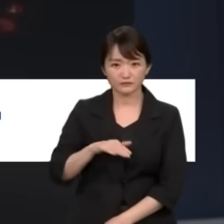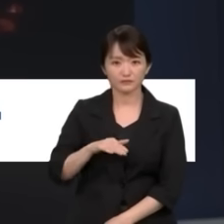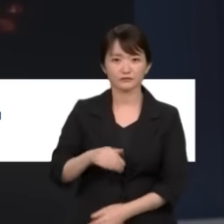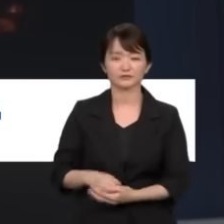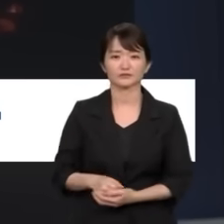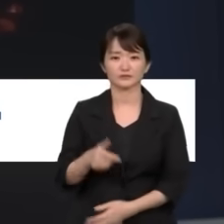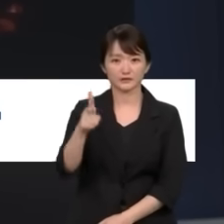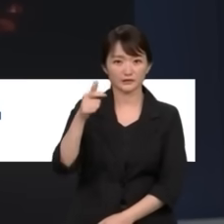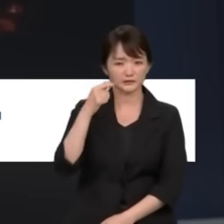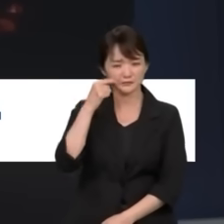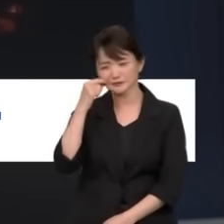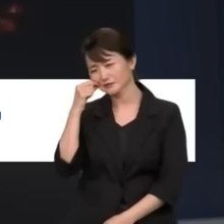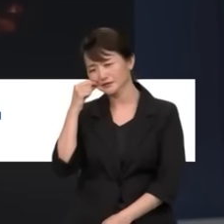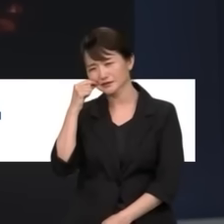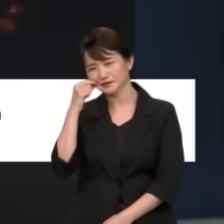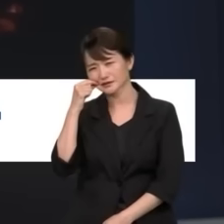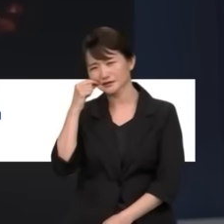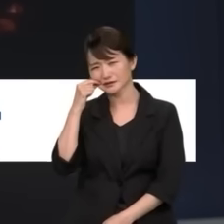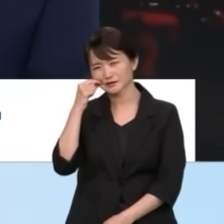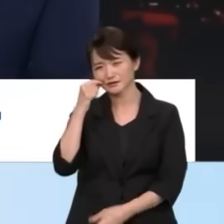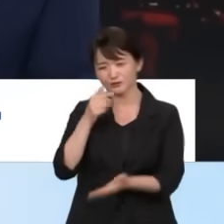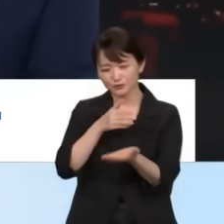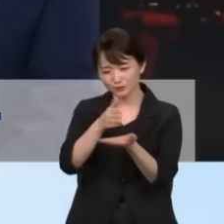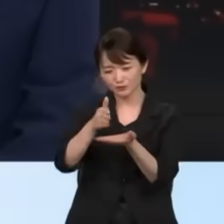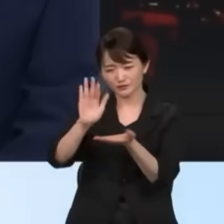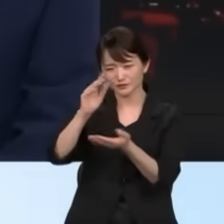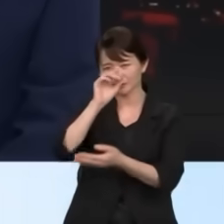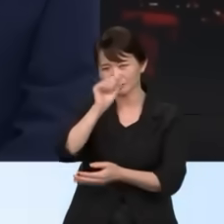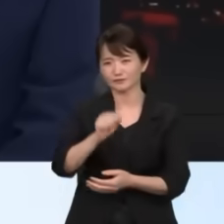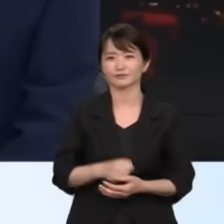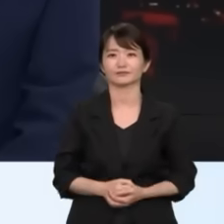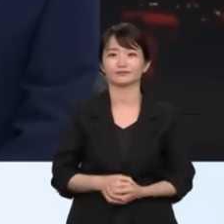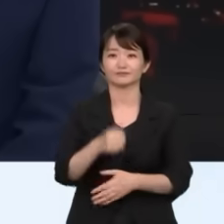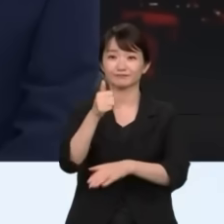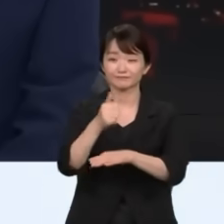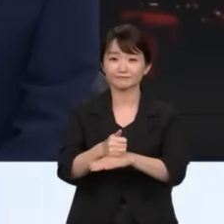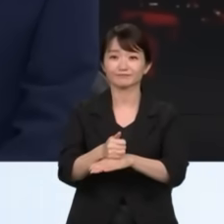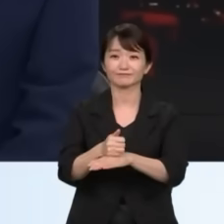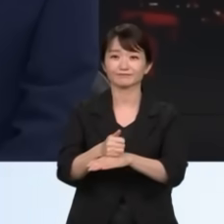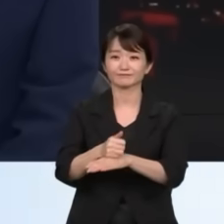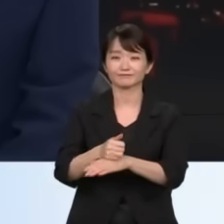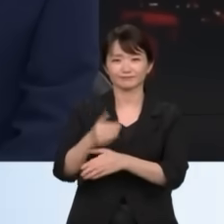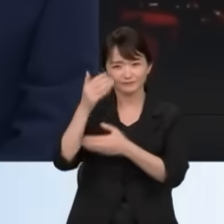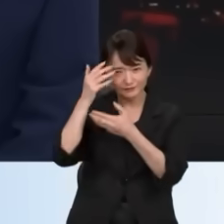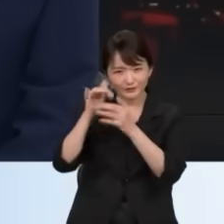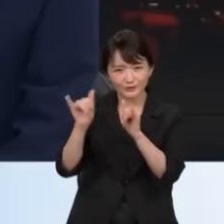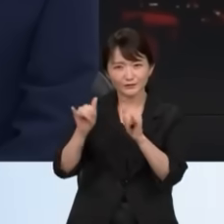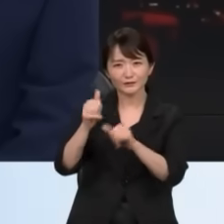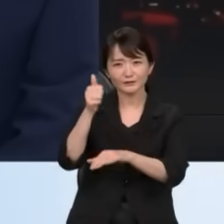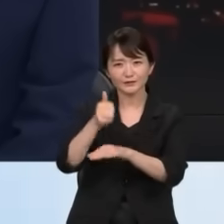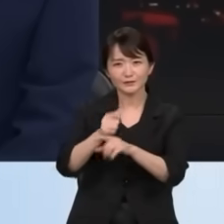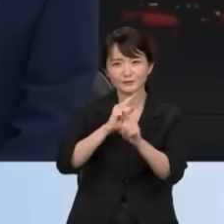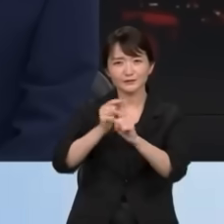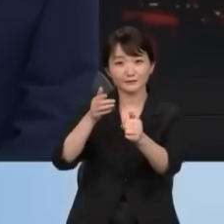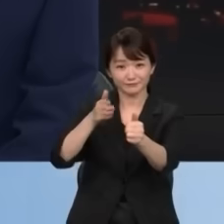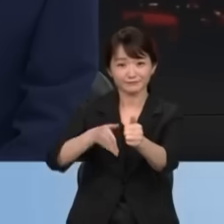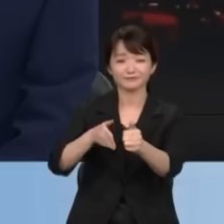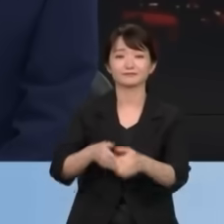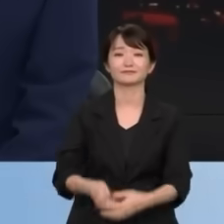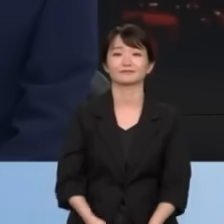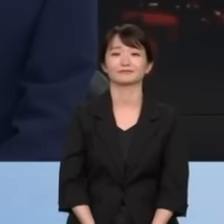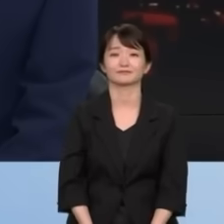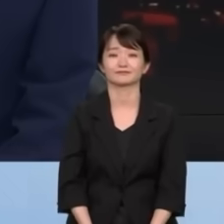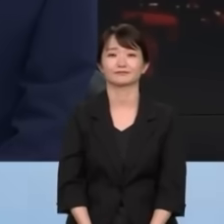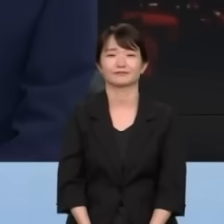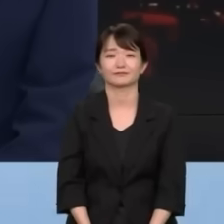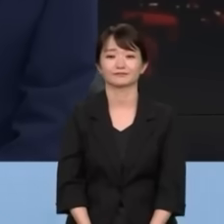종목이 됐으면 좋겠습니다네 마지막으로 팬분들에게 한번 마지막 말씀 부탁드려도 될까요 어